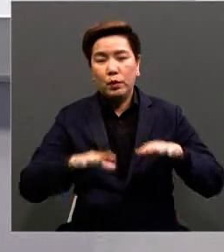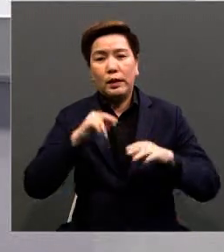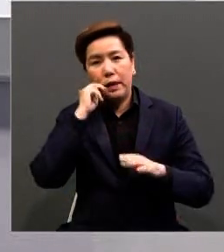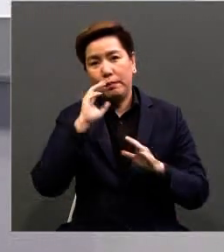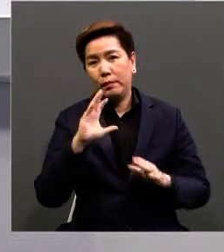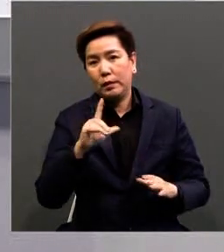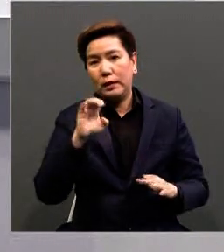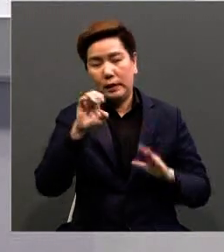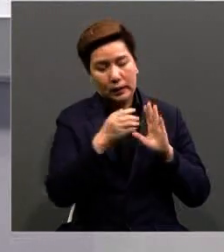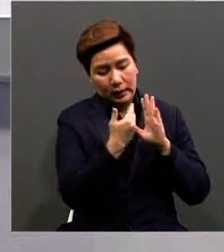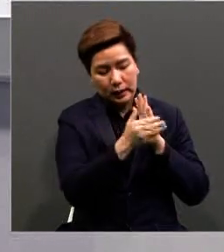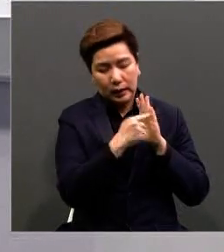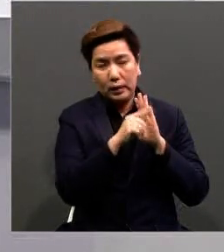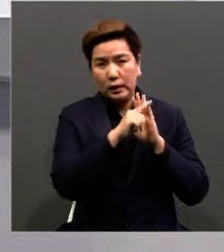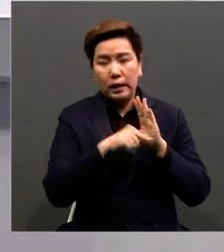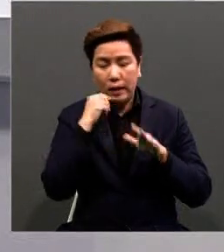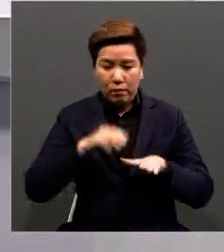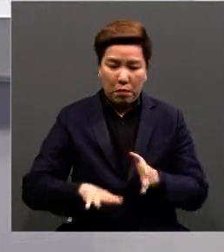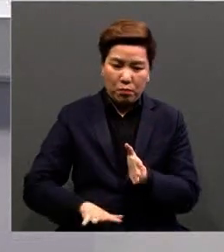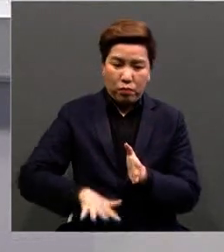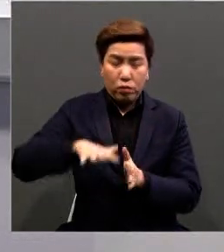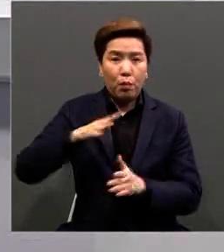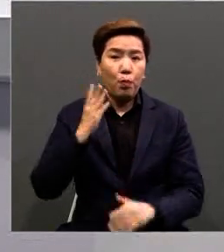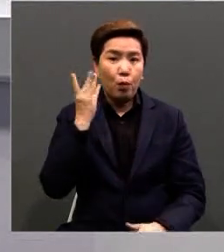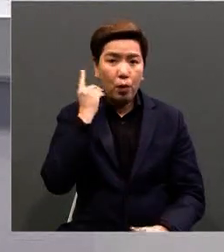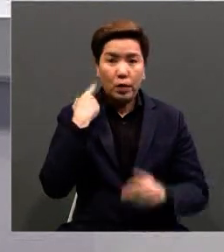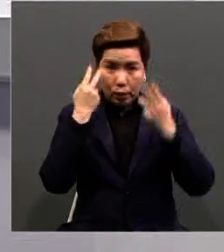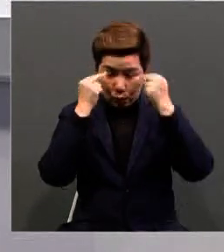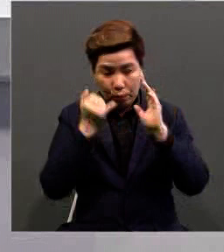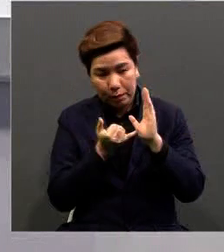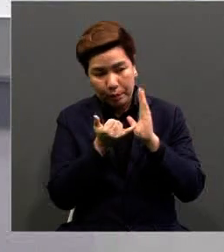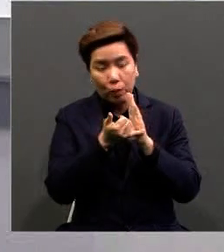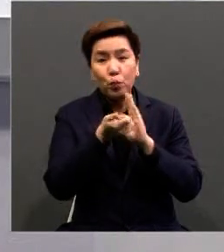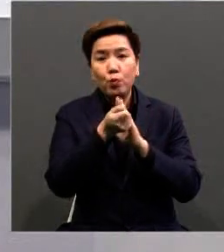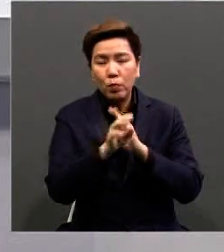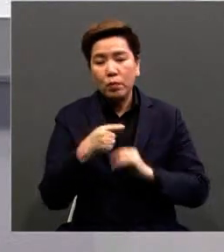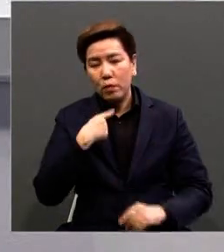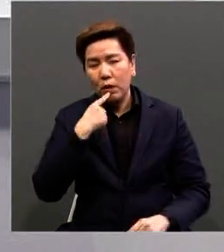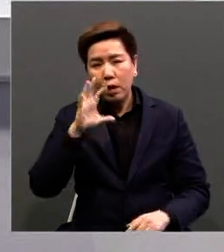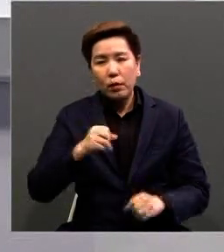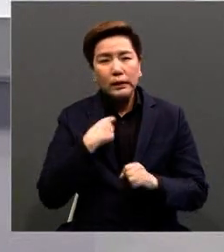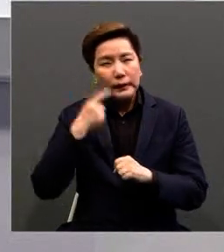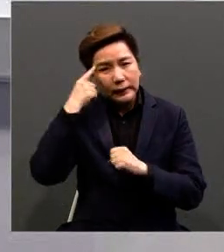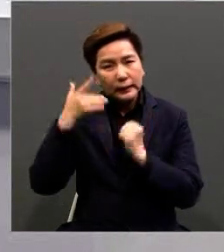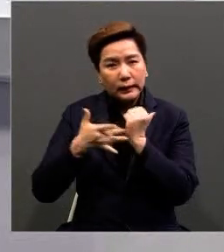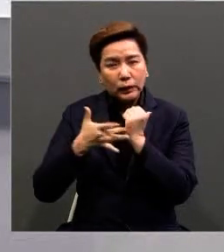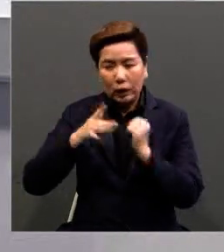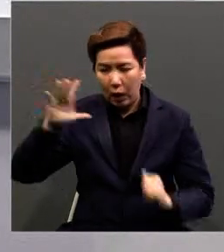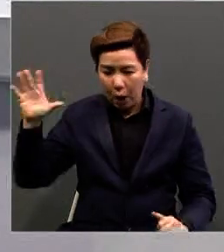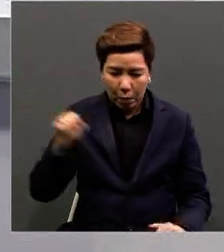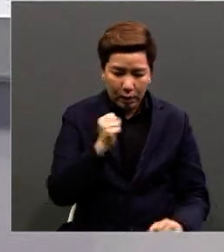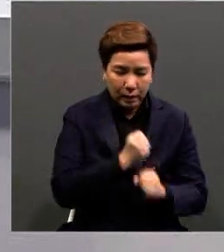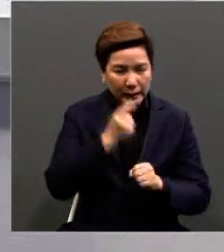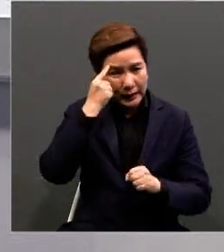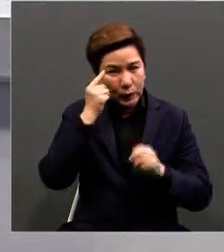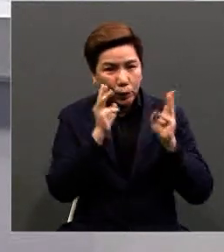ชีตอนนี้ใช่ไหมฮะมันเพิ่มเอาเมื่อวานที่ท่านนายกลงพื้นที่ไปเนี่ยท่านก็แนะนำว่าให้เอานวัตกรรมใหม่ๆมาใช้ลองคิดน